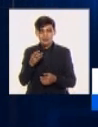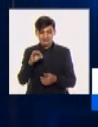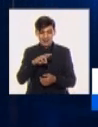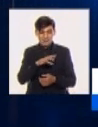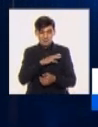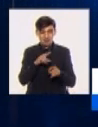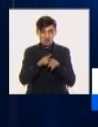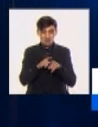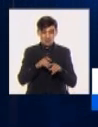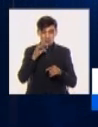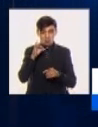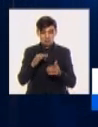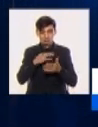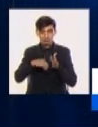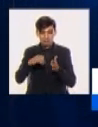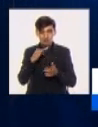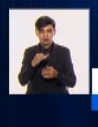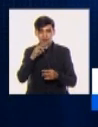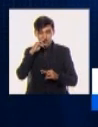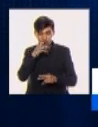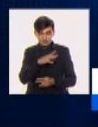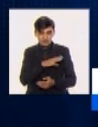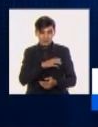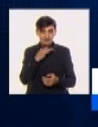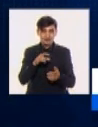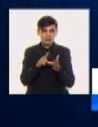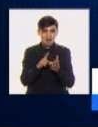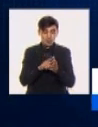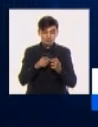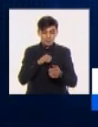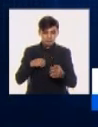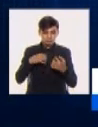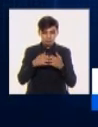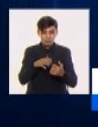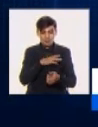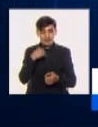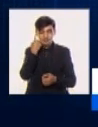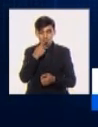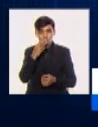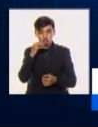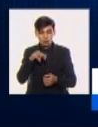двумя строчками. Налоговые органы ведут лицевой счет